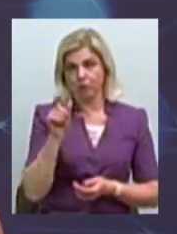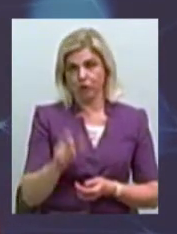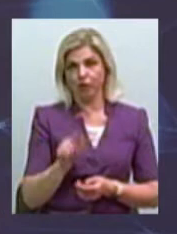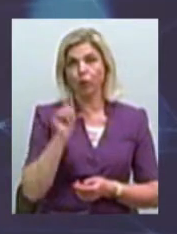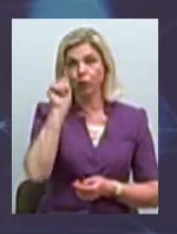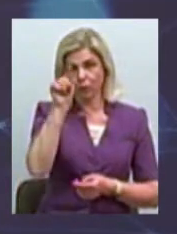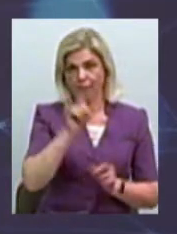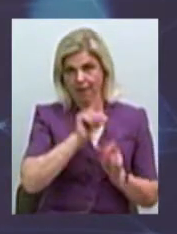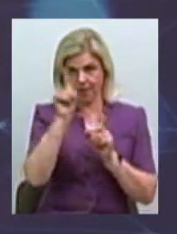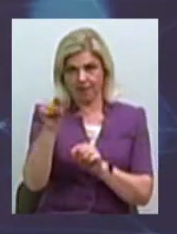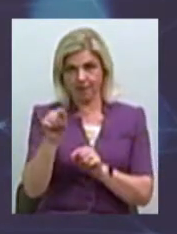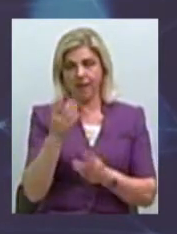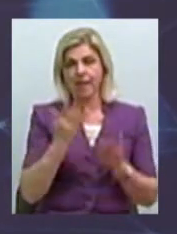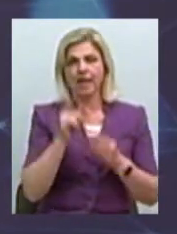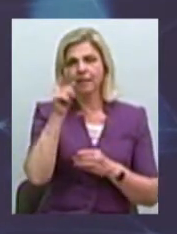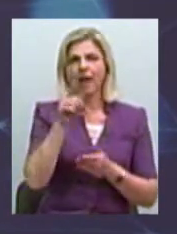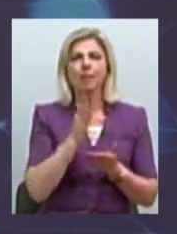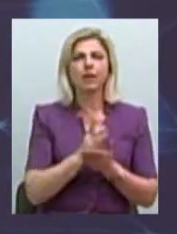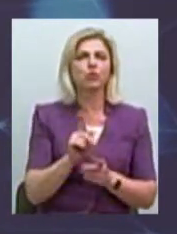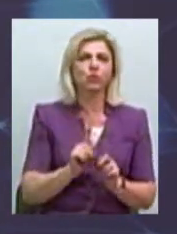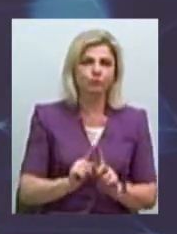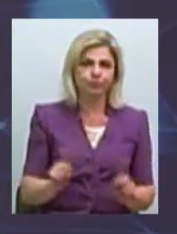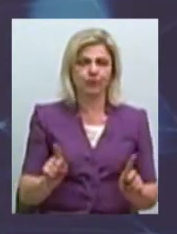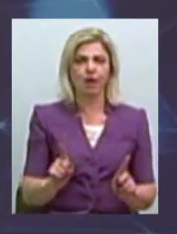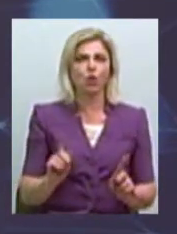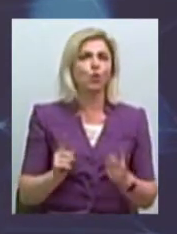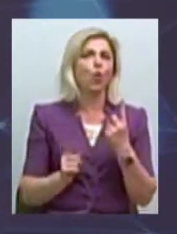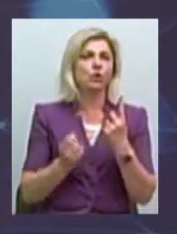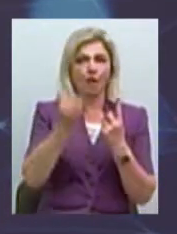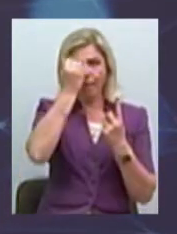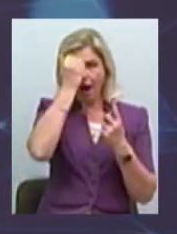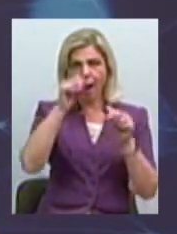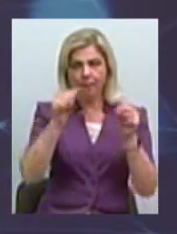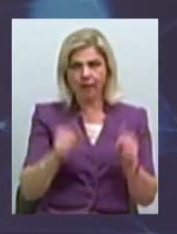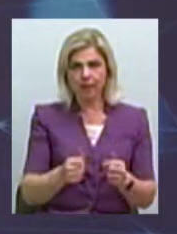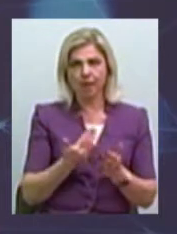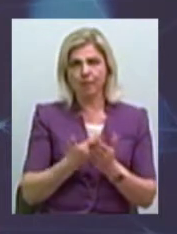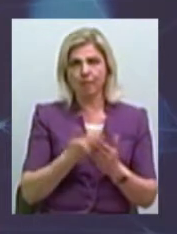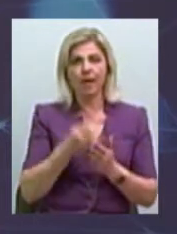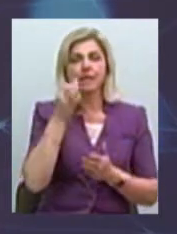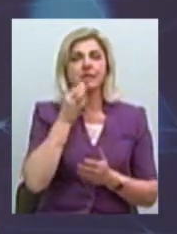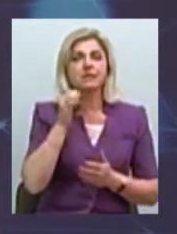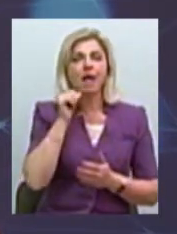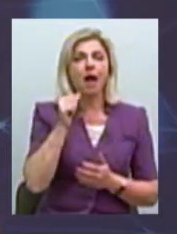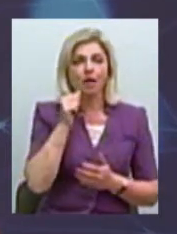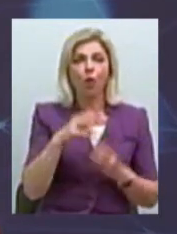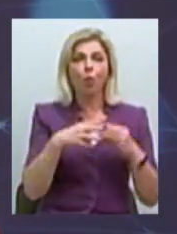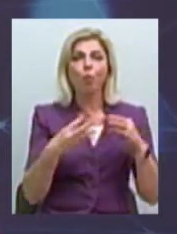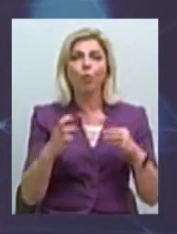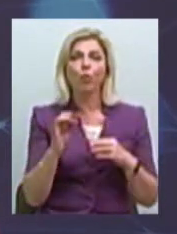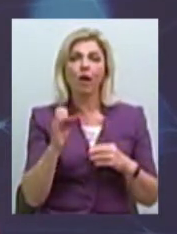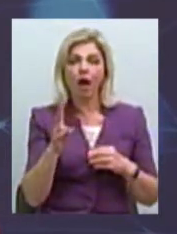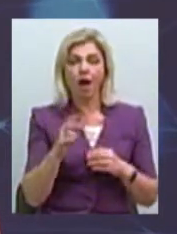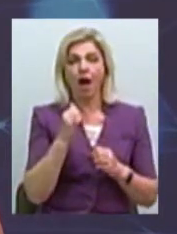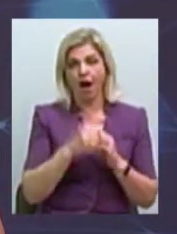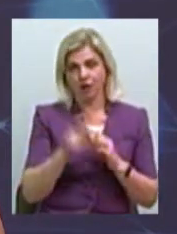Тобто, якщо там є якась родзинка, навіть один якийсь пам'ятник, там пам'ятник, наприклад, цукровому буряку, то кожна